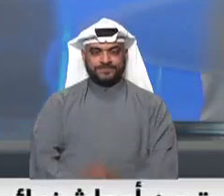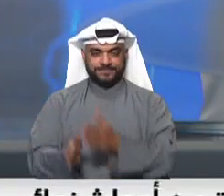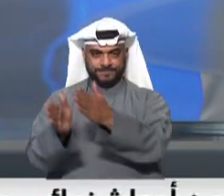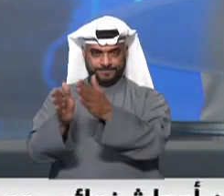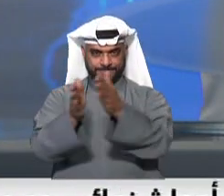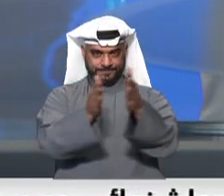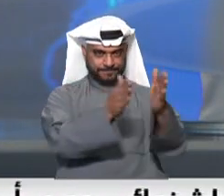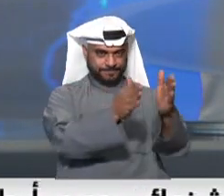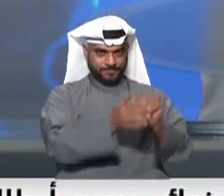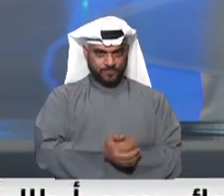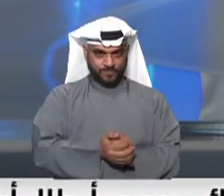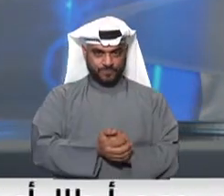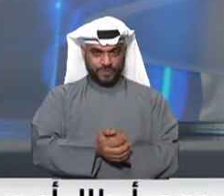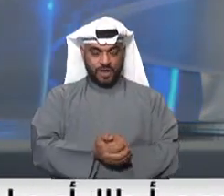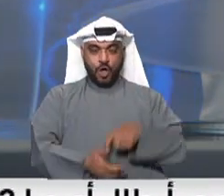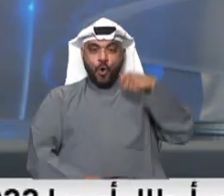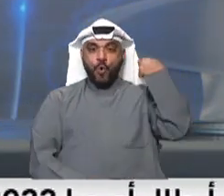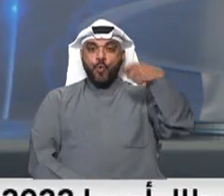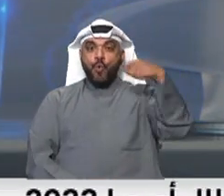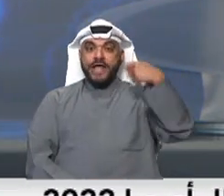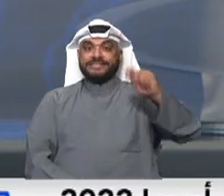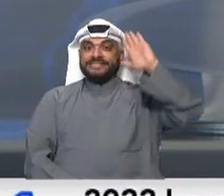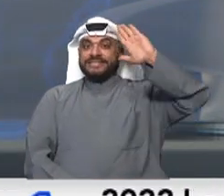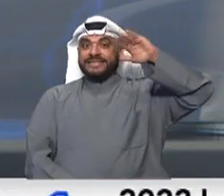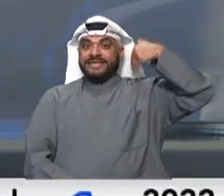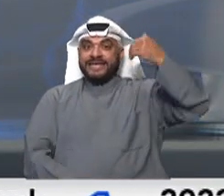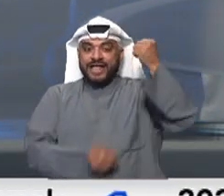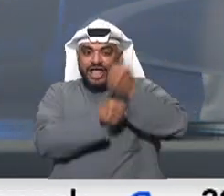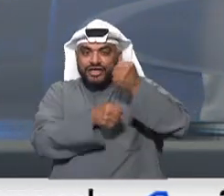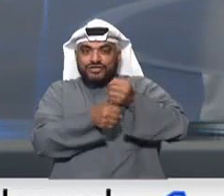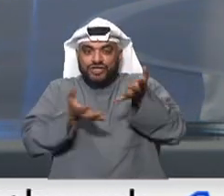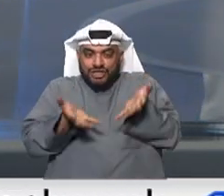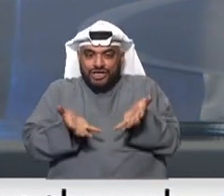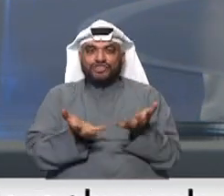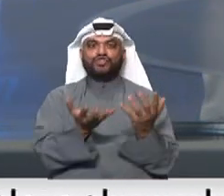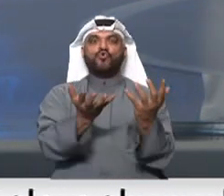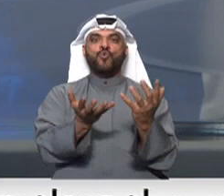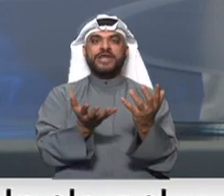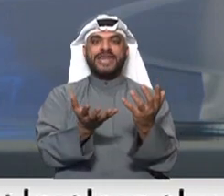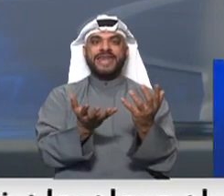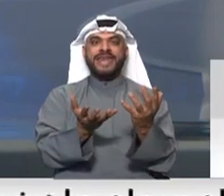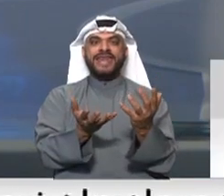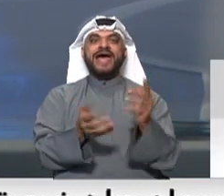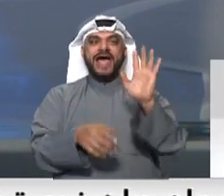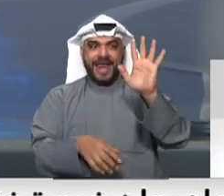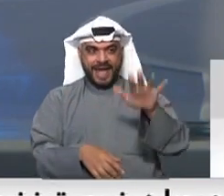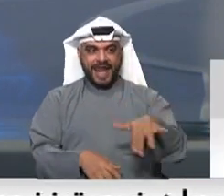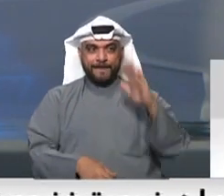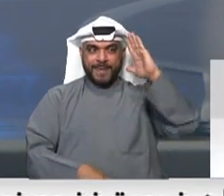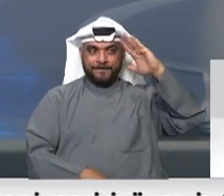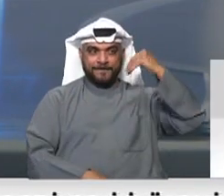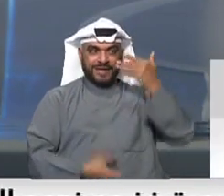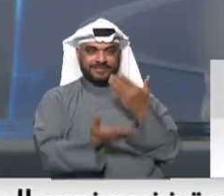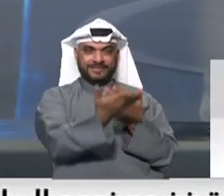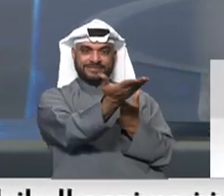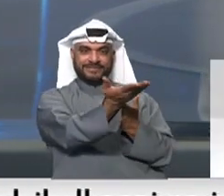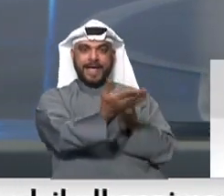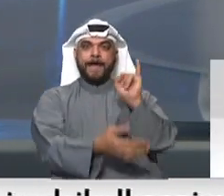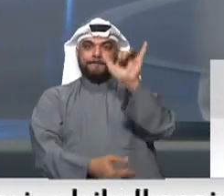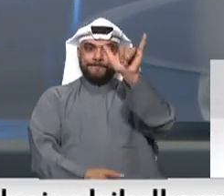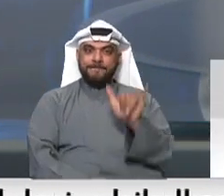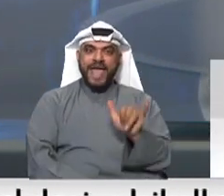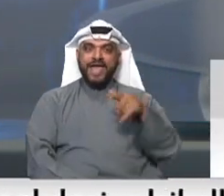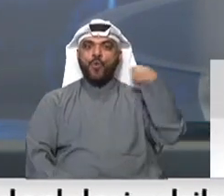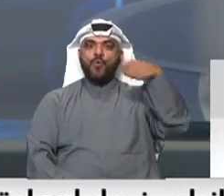اكدت وزيره الشؤون الاجتماعيه والتنميه المجتمعيه وزيره الدوله لشؤون المراه والطفوله مي البغلي